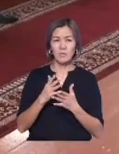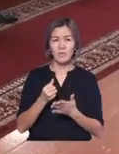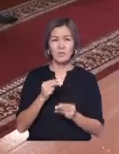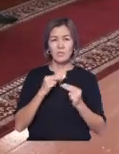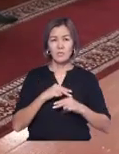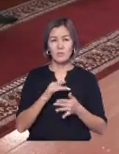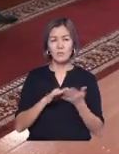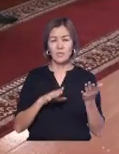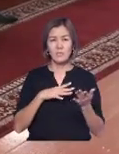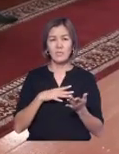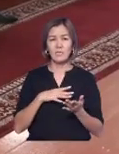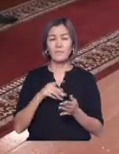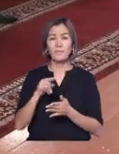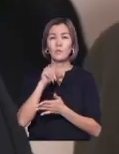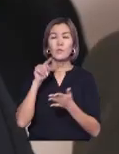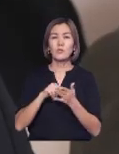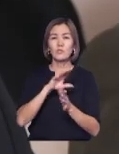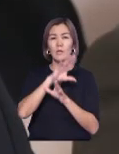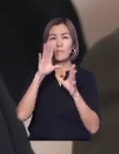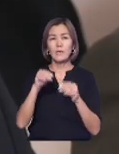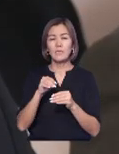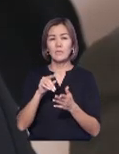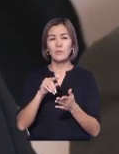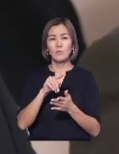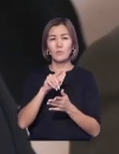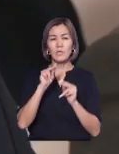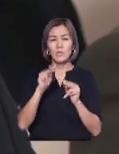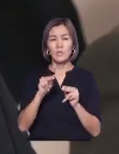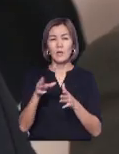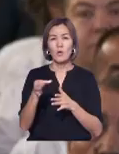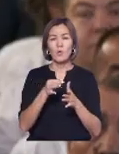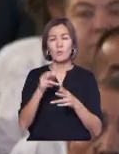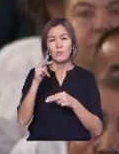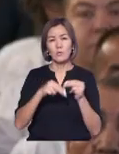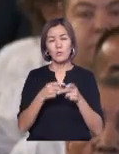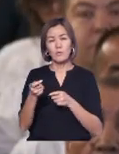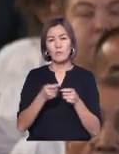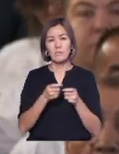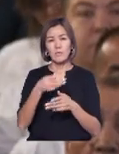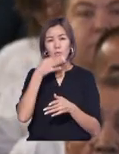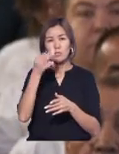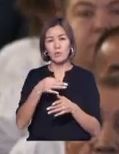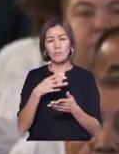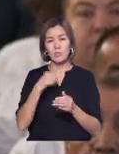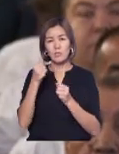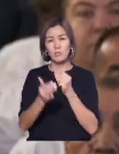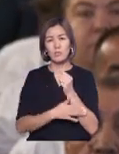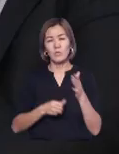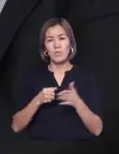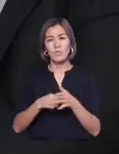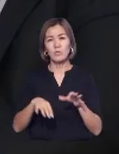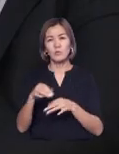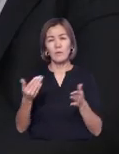Аудан тұрғындары тарапынан қойылған бұл сұрақ баршаның көкейінде жүргені анық. Облыстық құрылыс басқармасының жауаптысы биыл жыл соңына жеткізбей